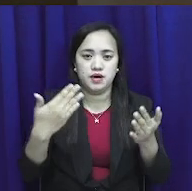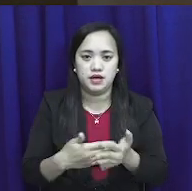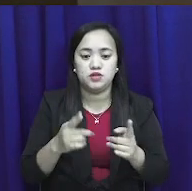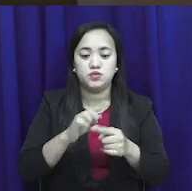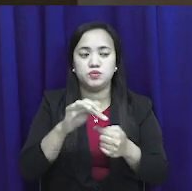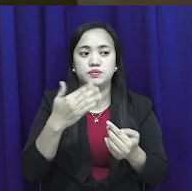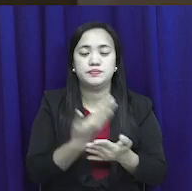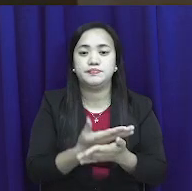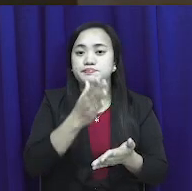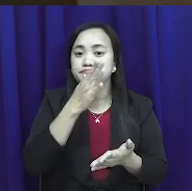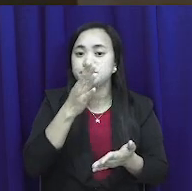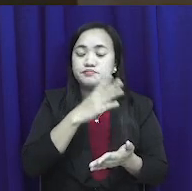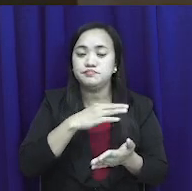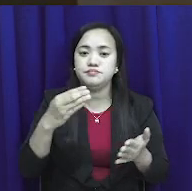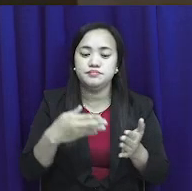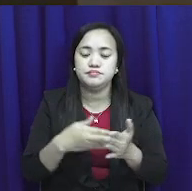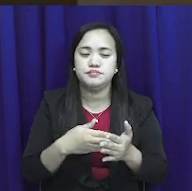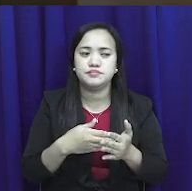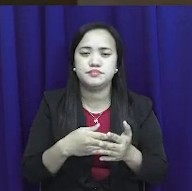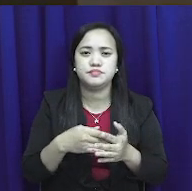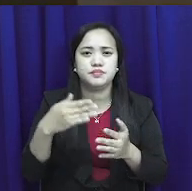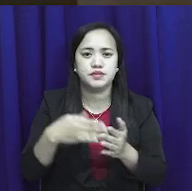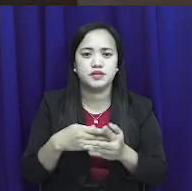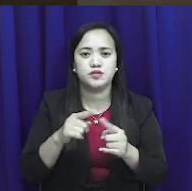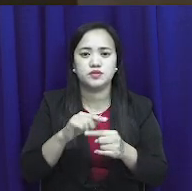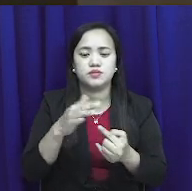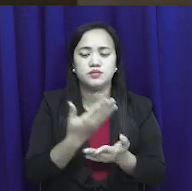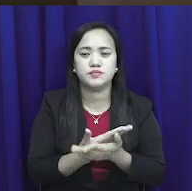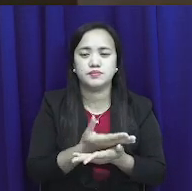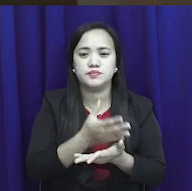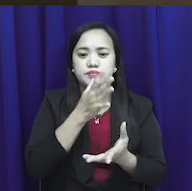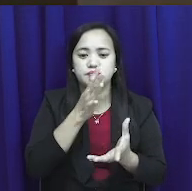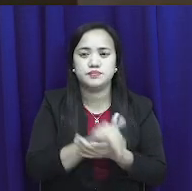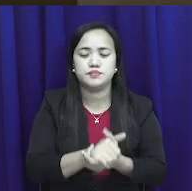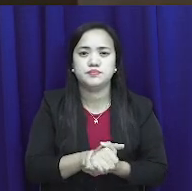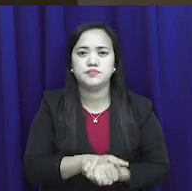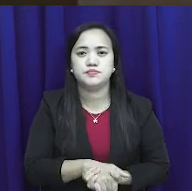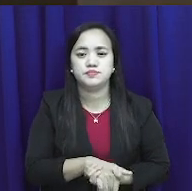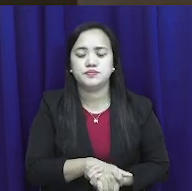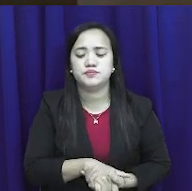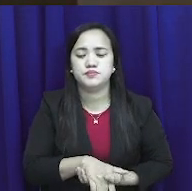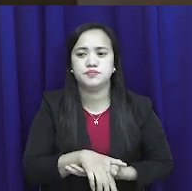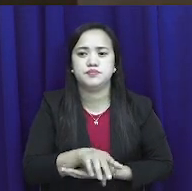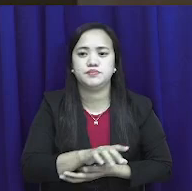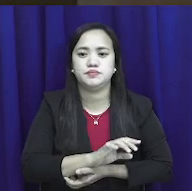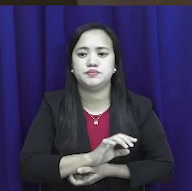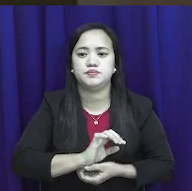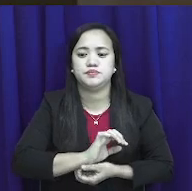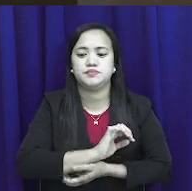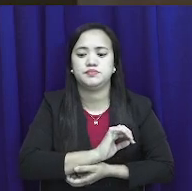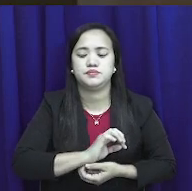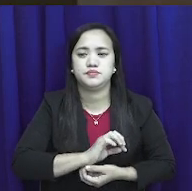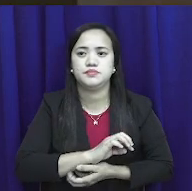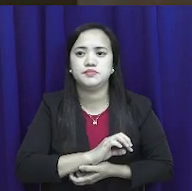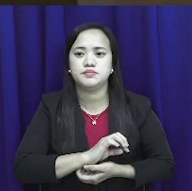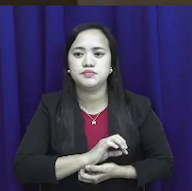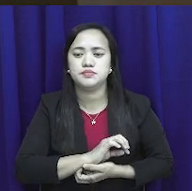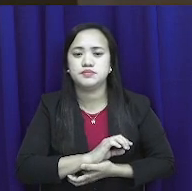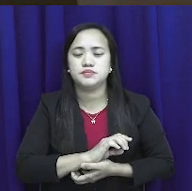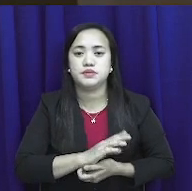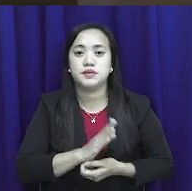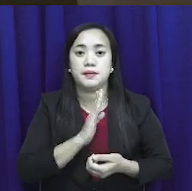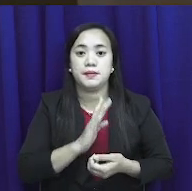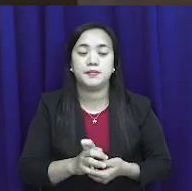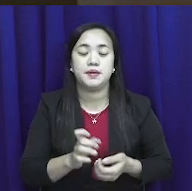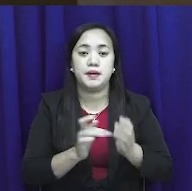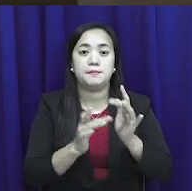Wives kanina binanggit ko po sa inyo at maganda yung sinabi kanina ni Ma'am ni sir makin na sinabi ni Ma'am lerma noon be a